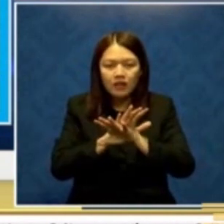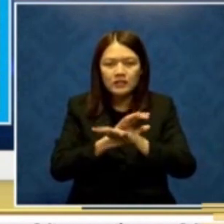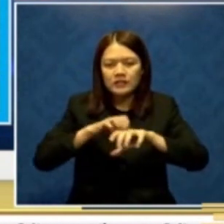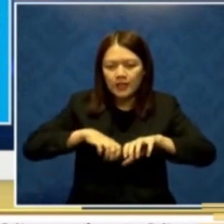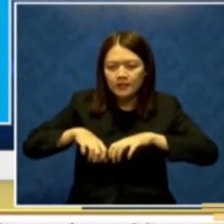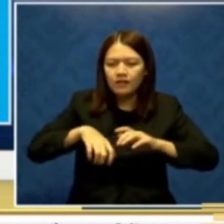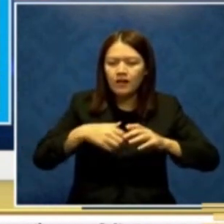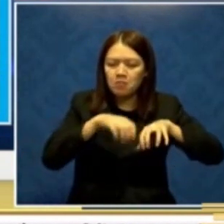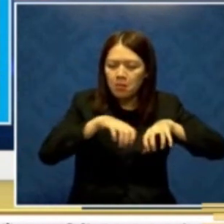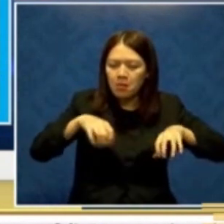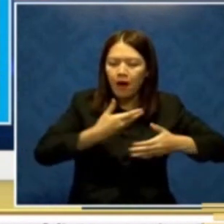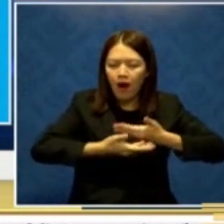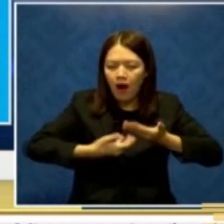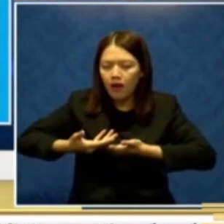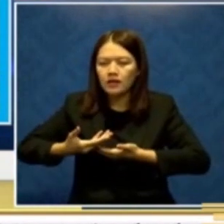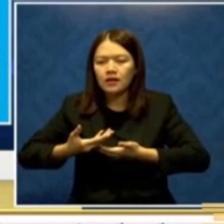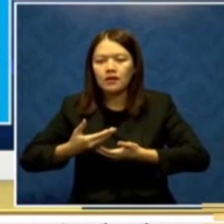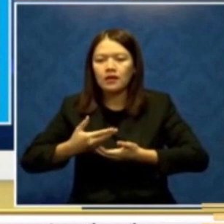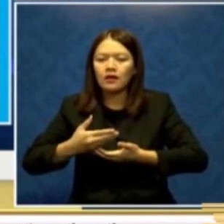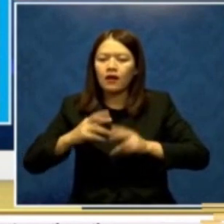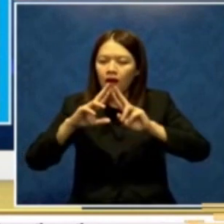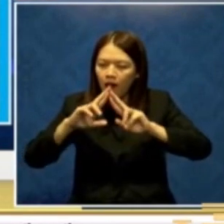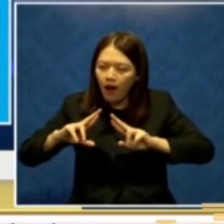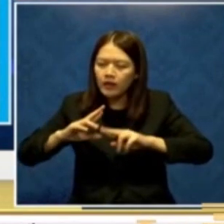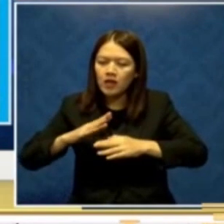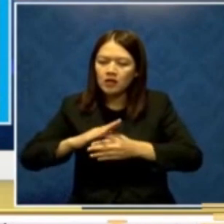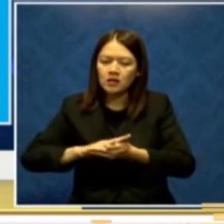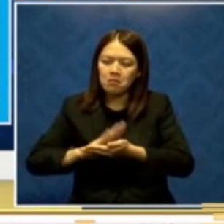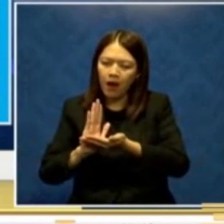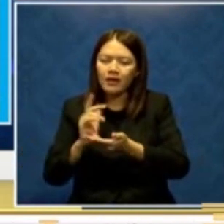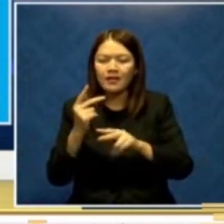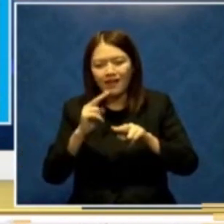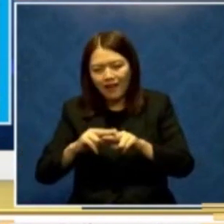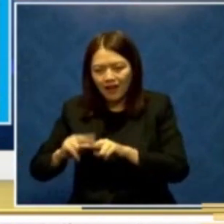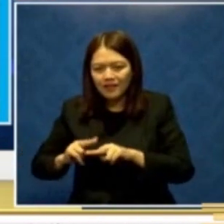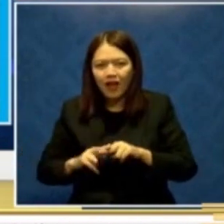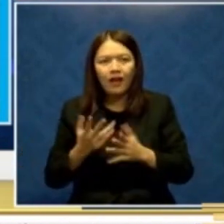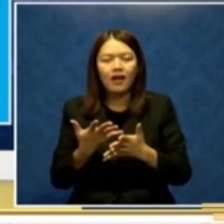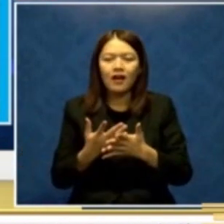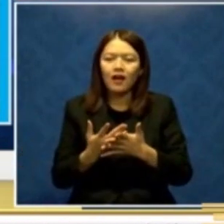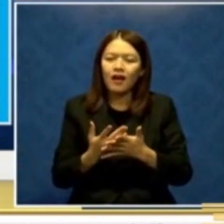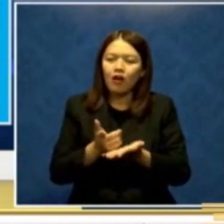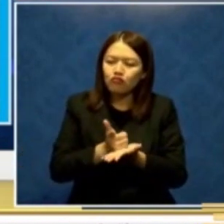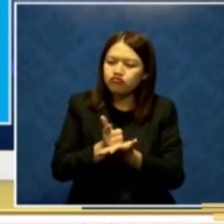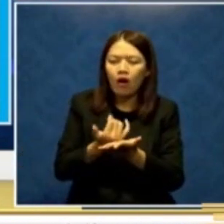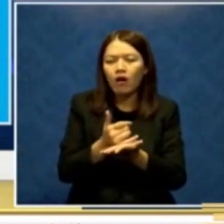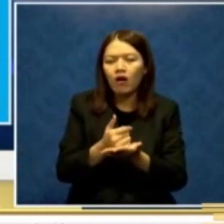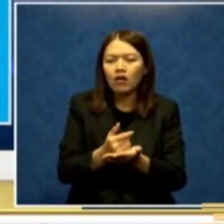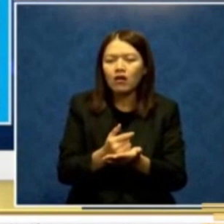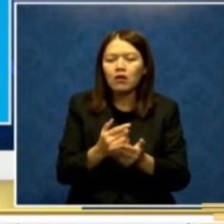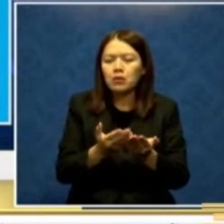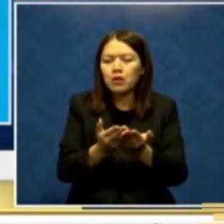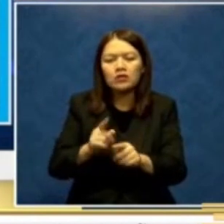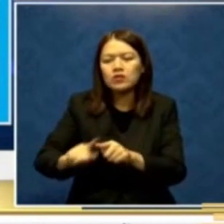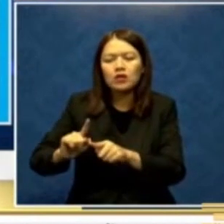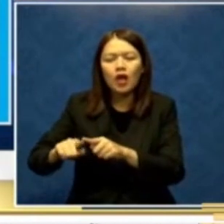่ว่าจะเป็นการจัระเบียบการจำหนายสินค้าการประกอบกิจการ 9E ผ้าใบห่วงยาง เจ็สกีหรอกิจกรร